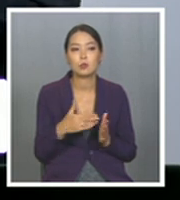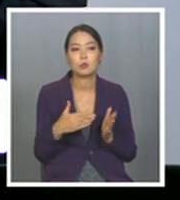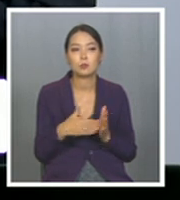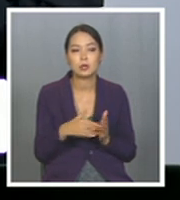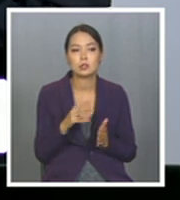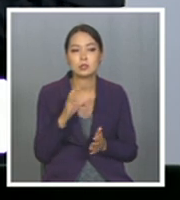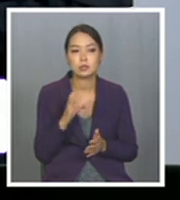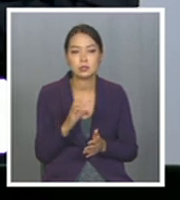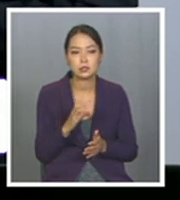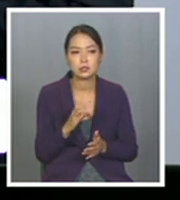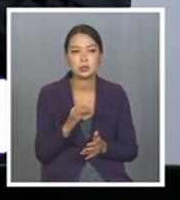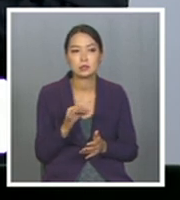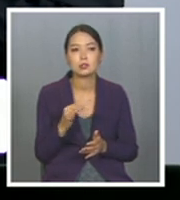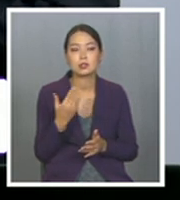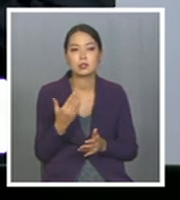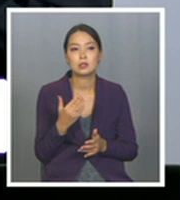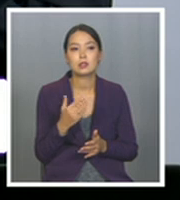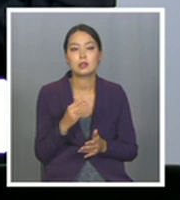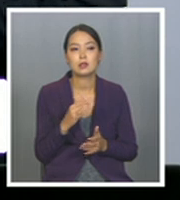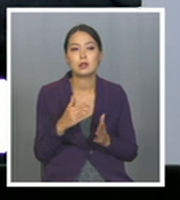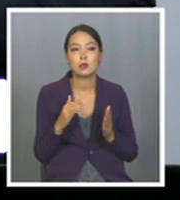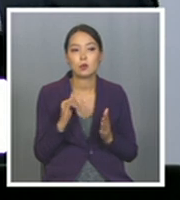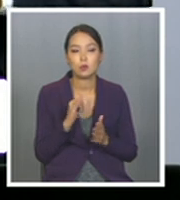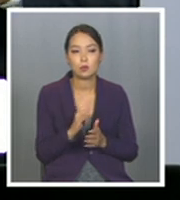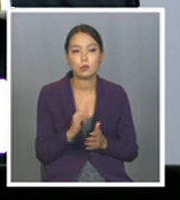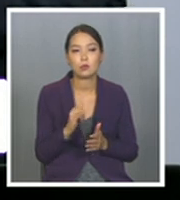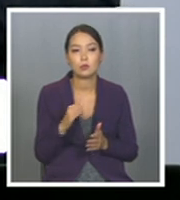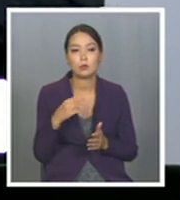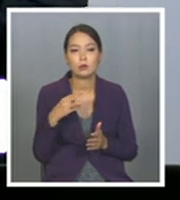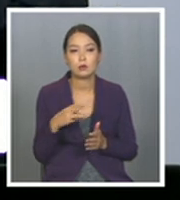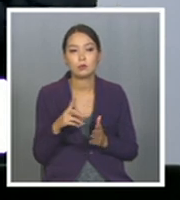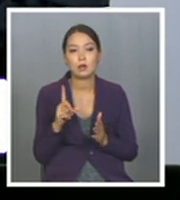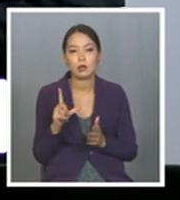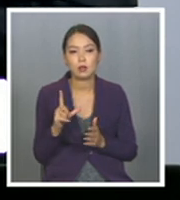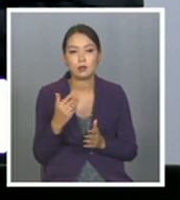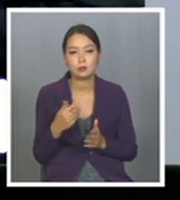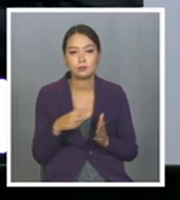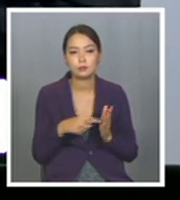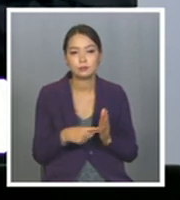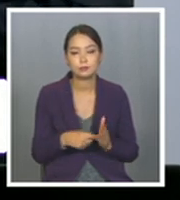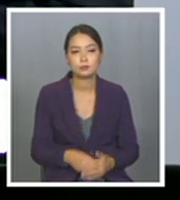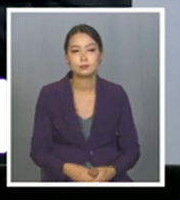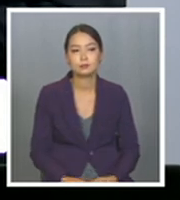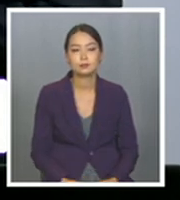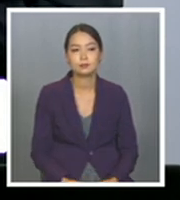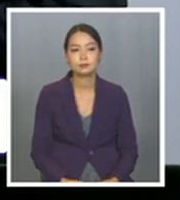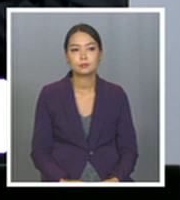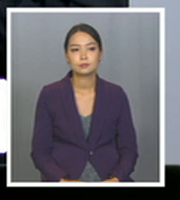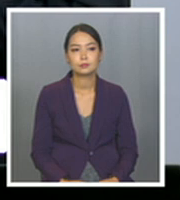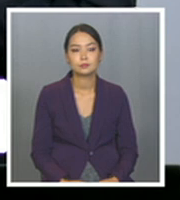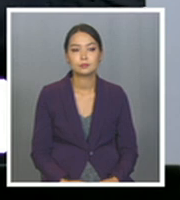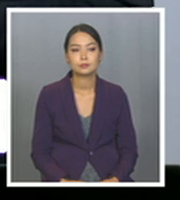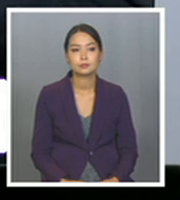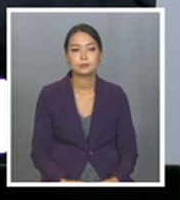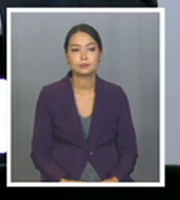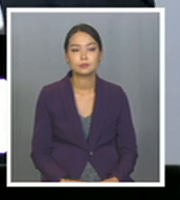деп алайық және индуктивтілік кедергідегі кернеуді U M және L деп алайық. Енді қараңыздар,